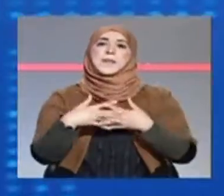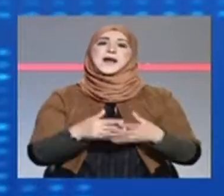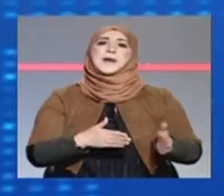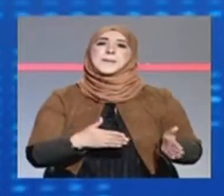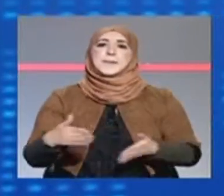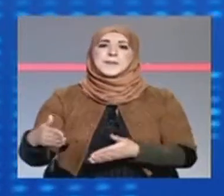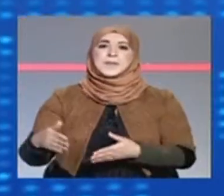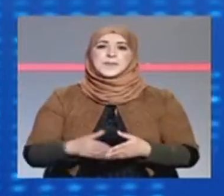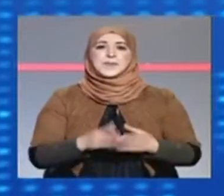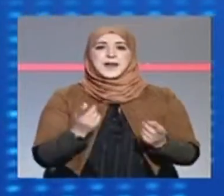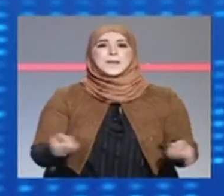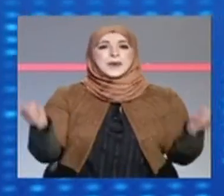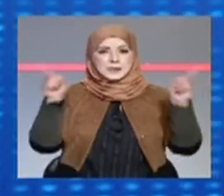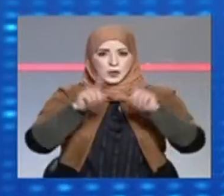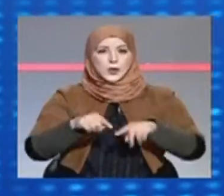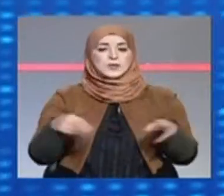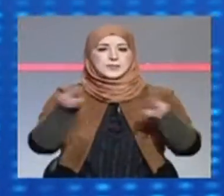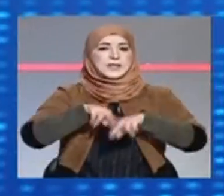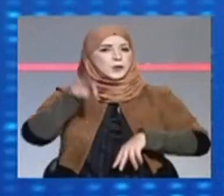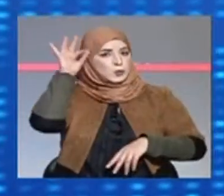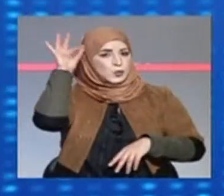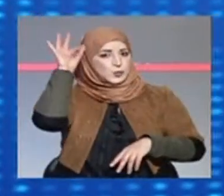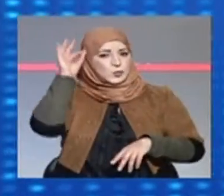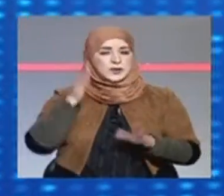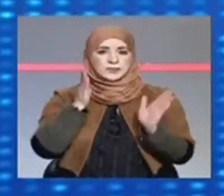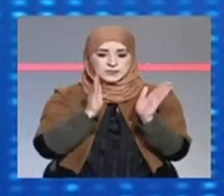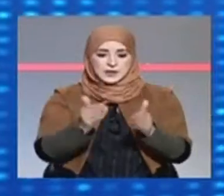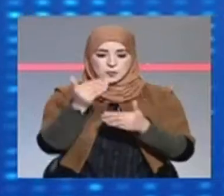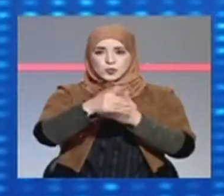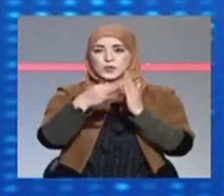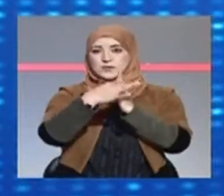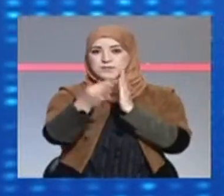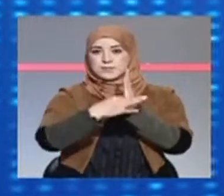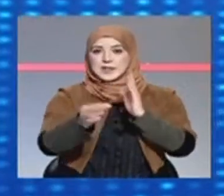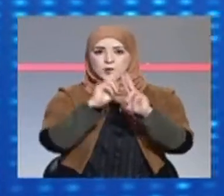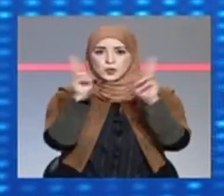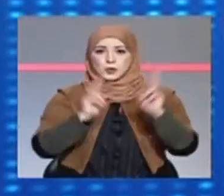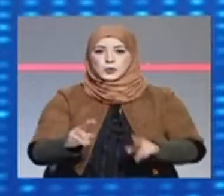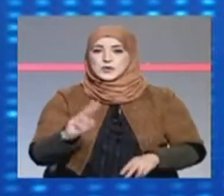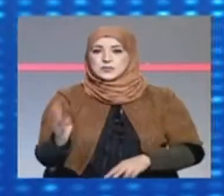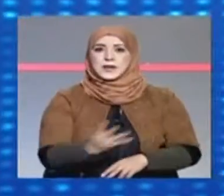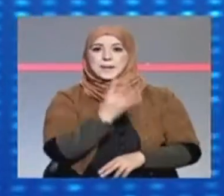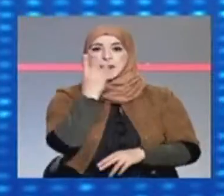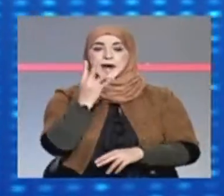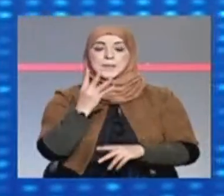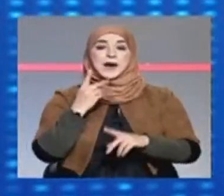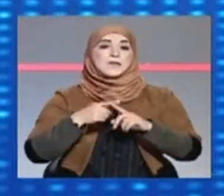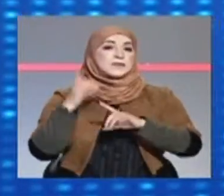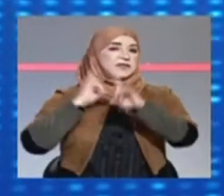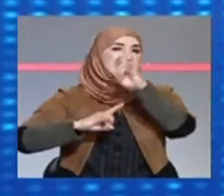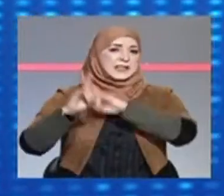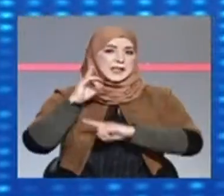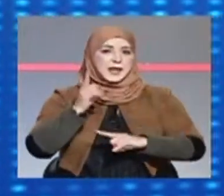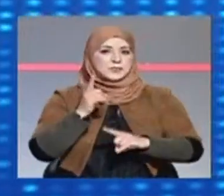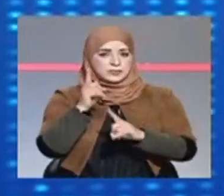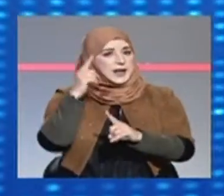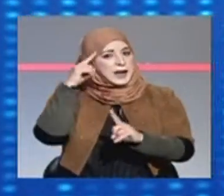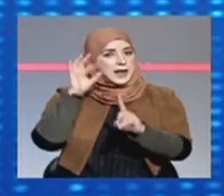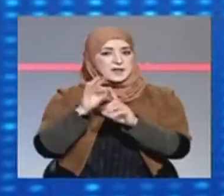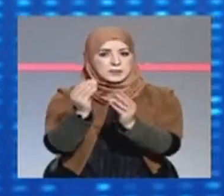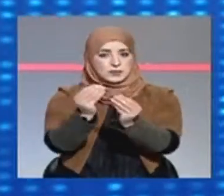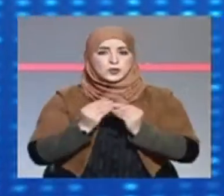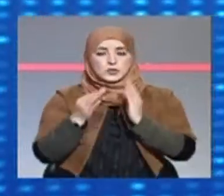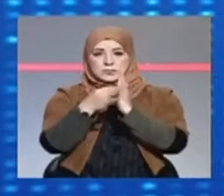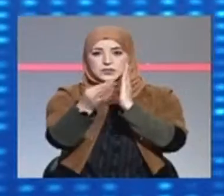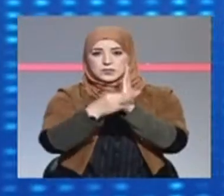مره اخرى تعود تونس اذن الى صندوق النقد الدولي للمره الرابعه في تاريخها من اجل الحصول على قرض